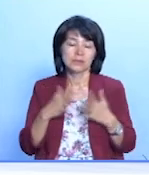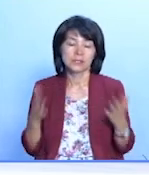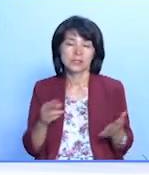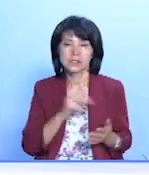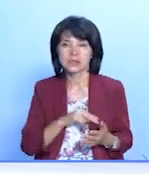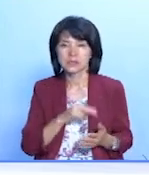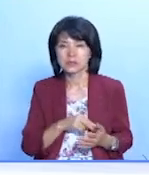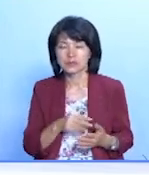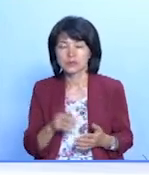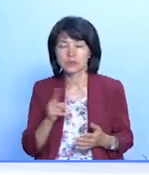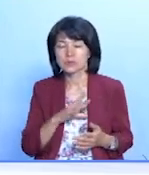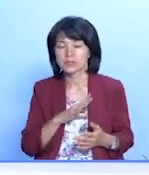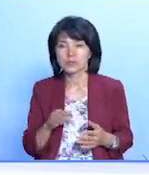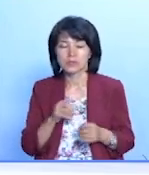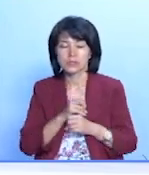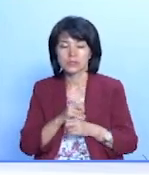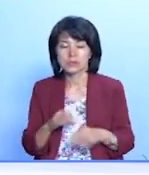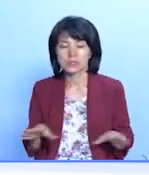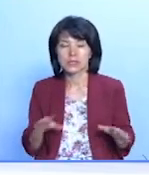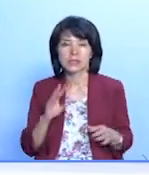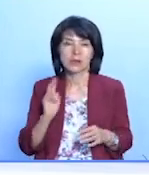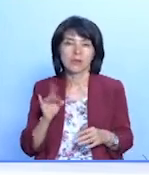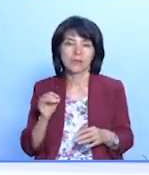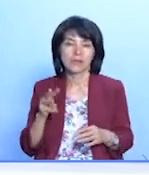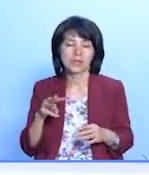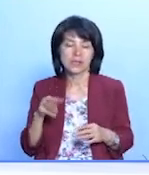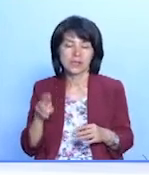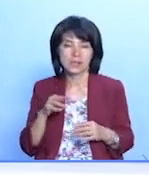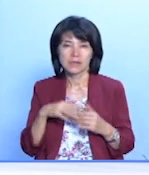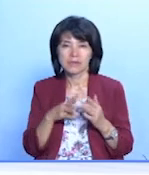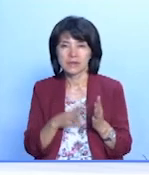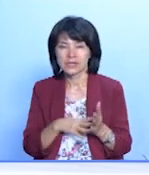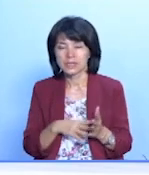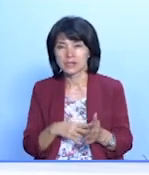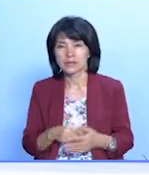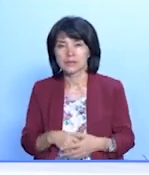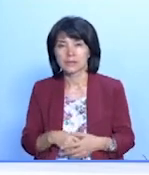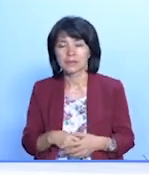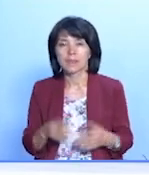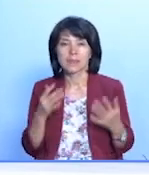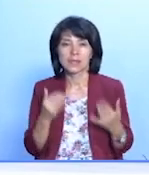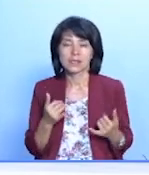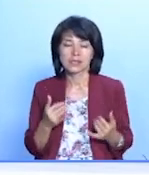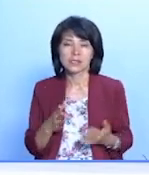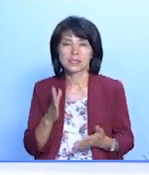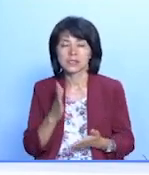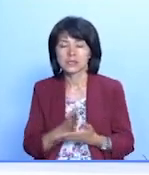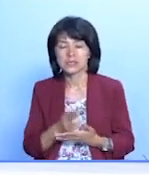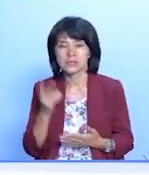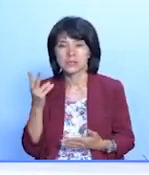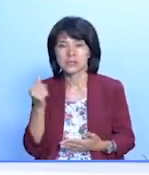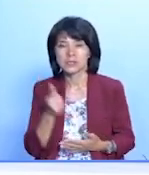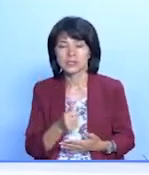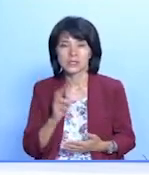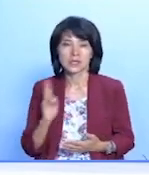по недопущению распространения COVID-19 и улучшению здоровья населения. На данный момент действует двухнедельный